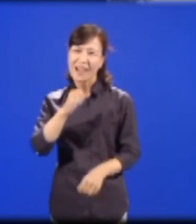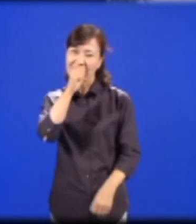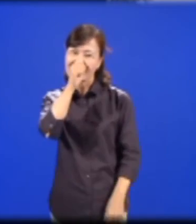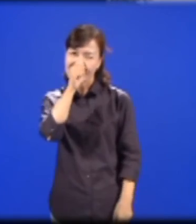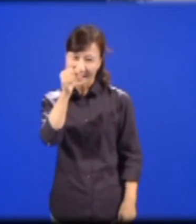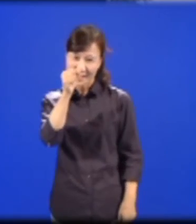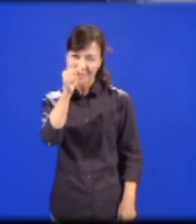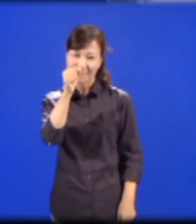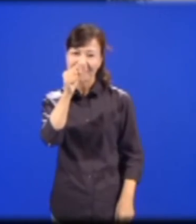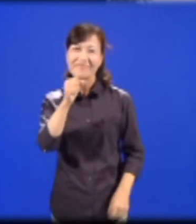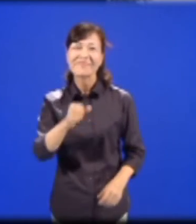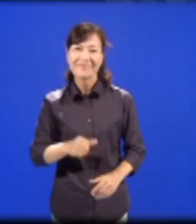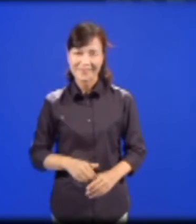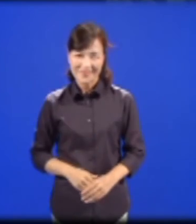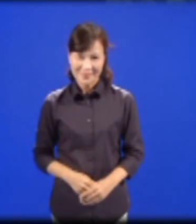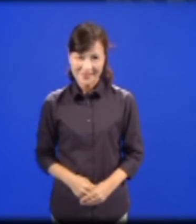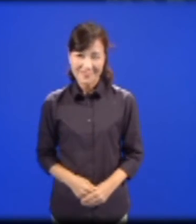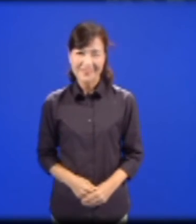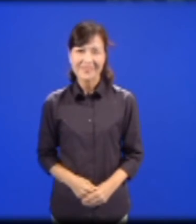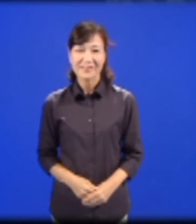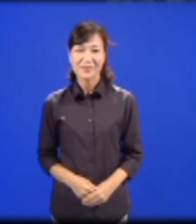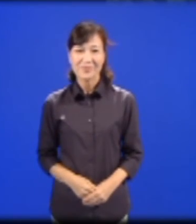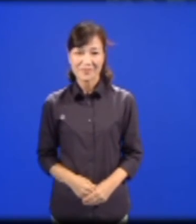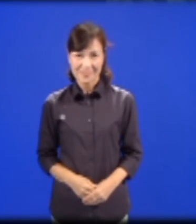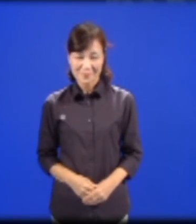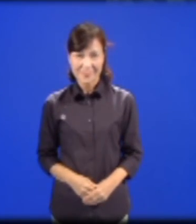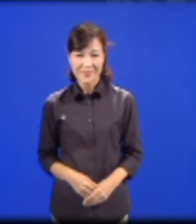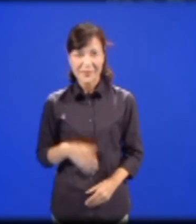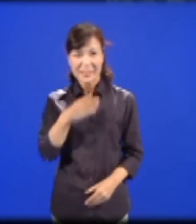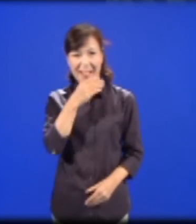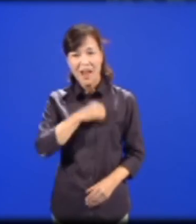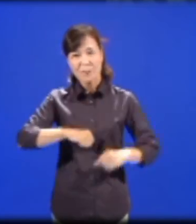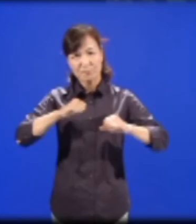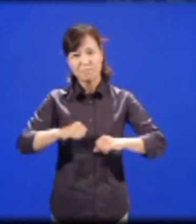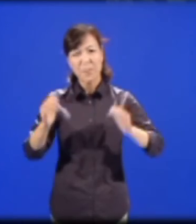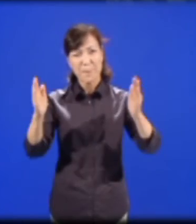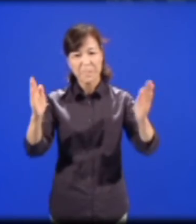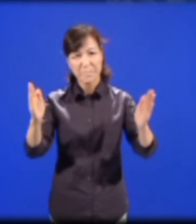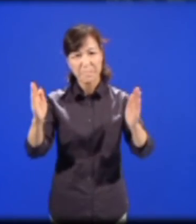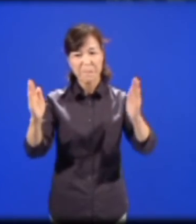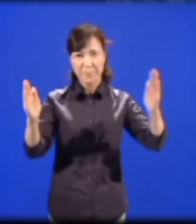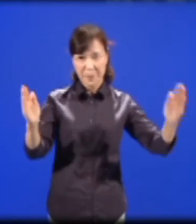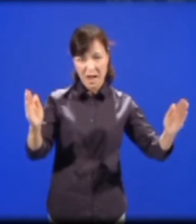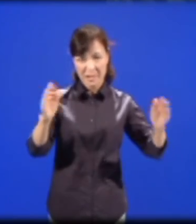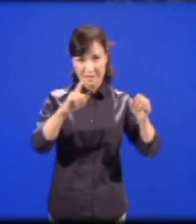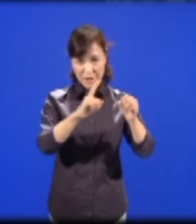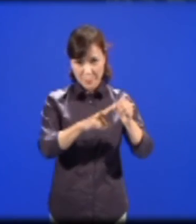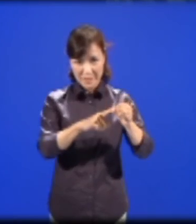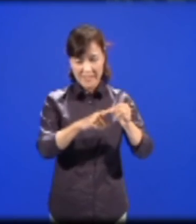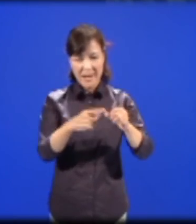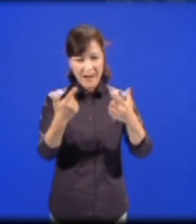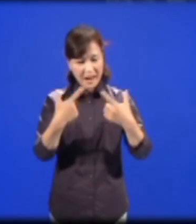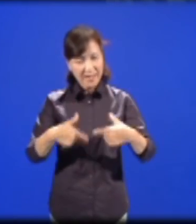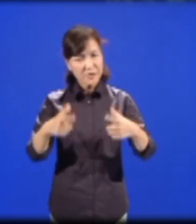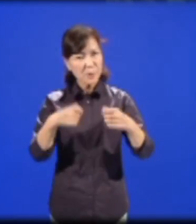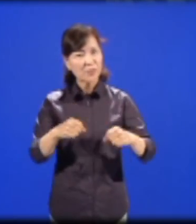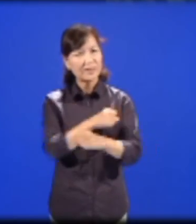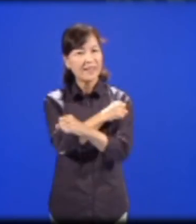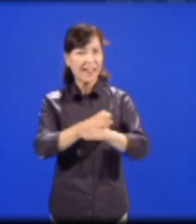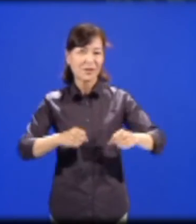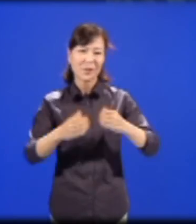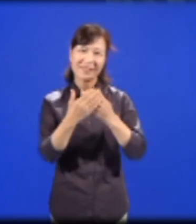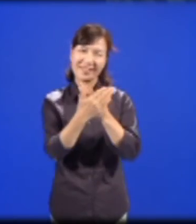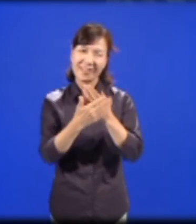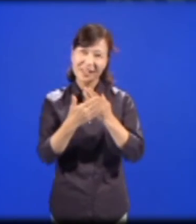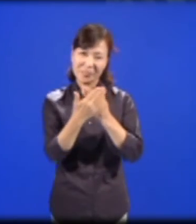生活していきたいですよね。健康寿命を伸ばすために元気なうちから健康づくりに取り組むことが大